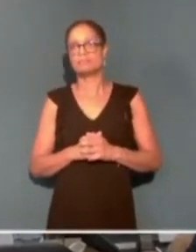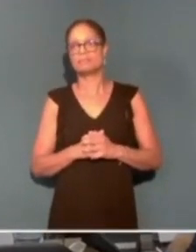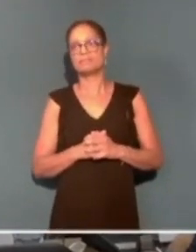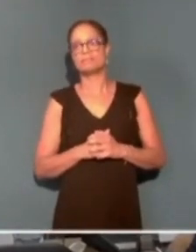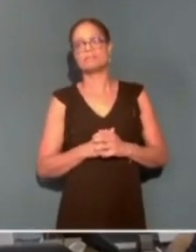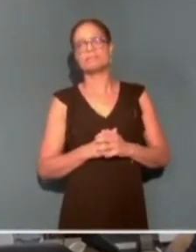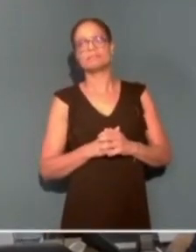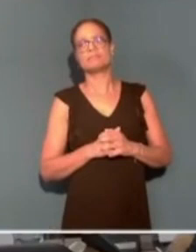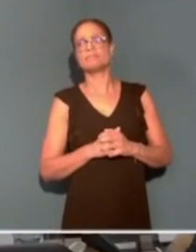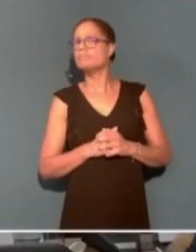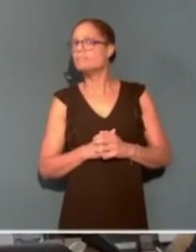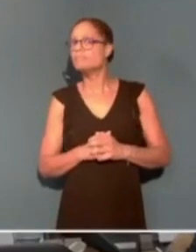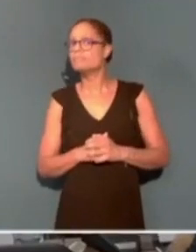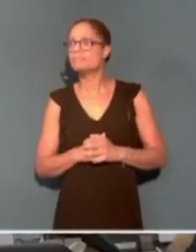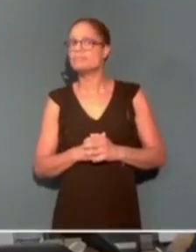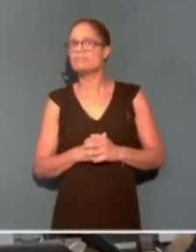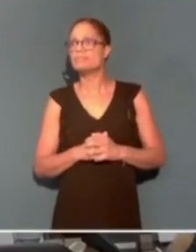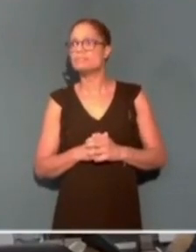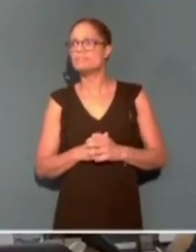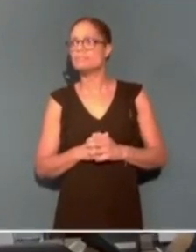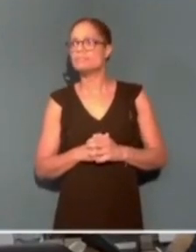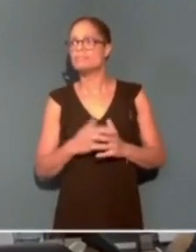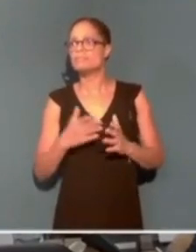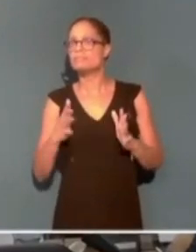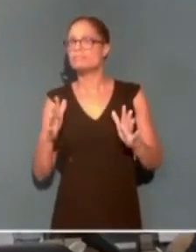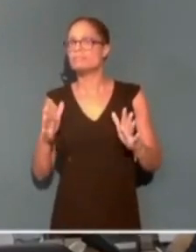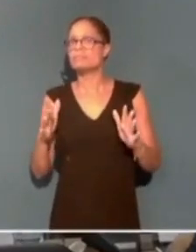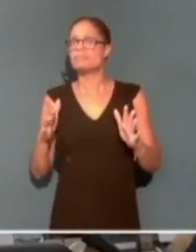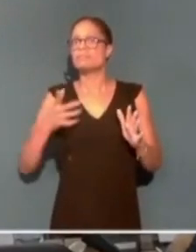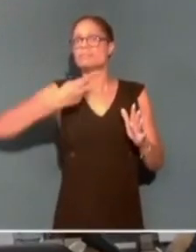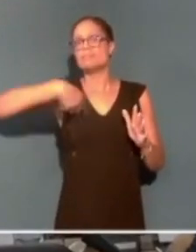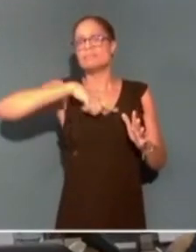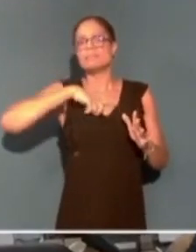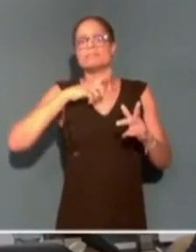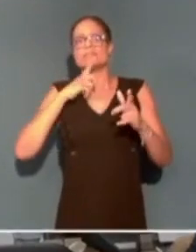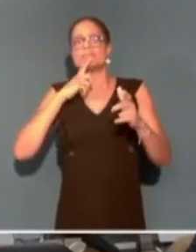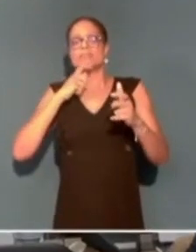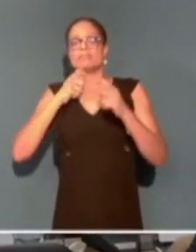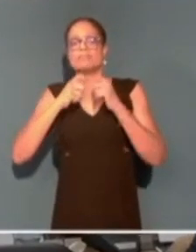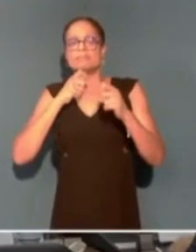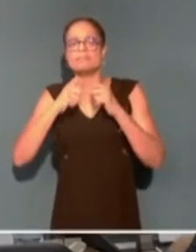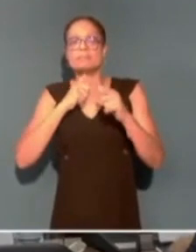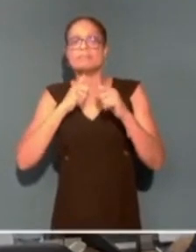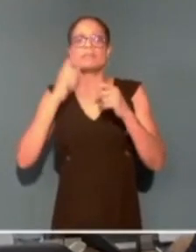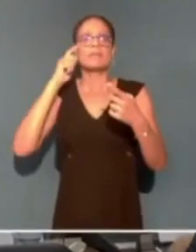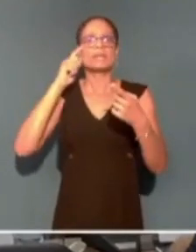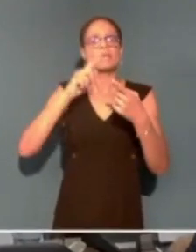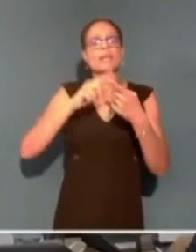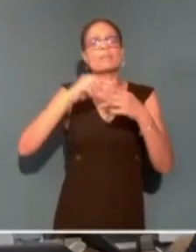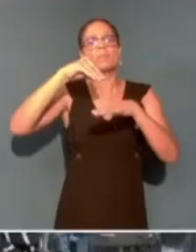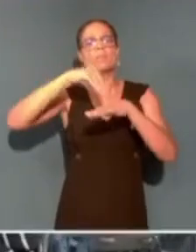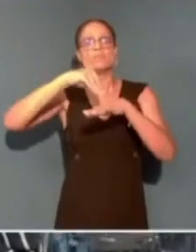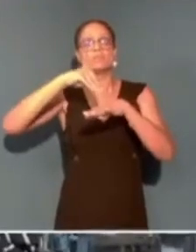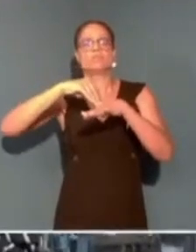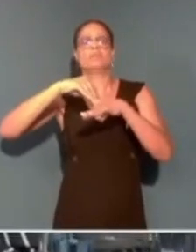à quel stade nous étions. Nous sommes en train d'examiner les recommandations du groupe préconisation.